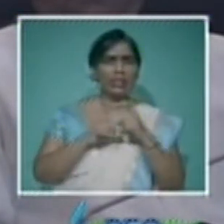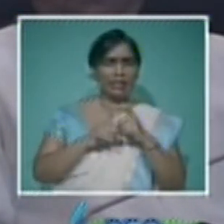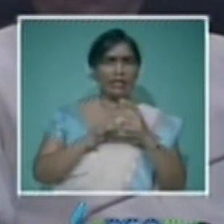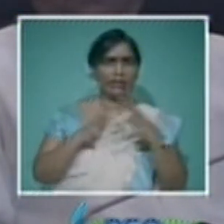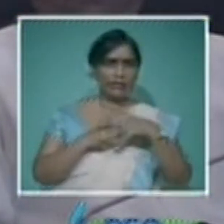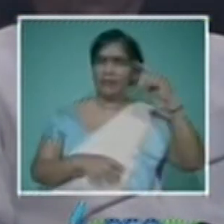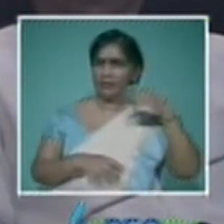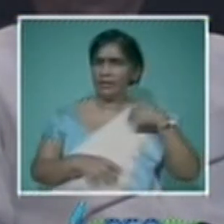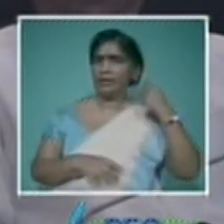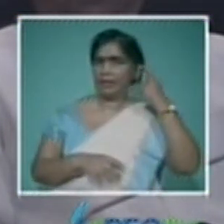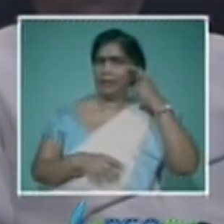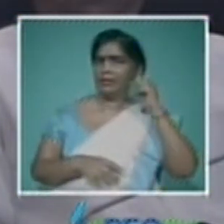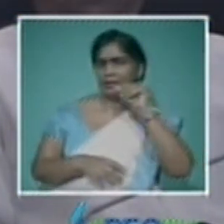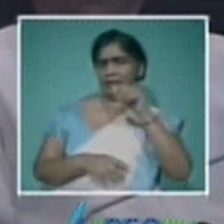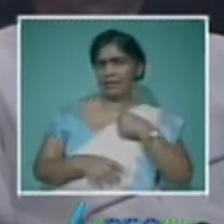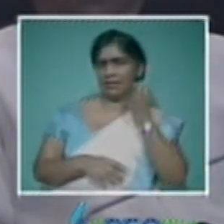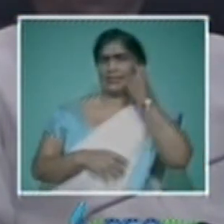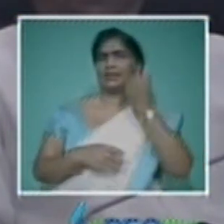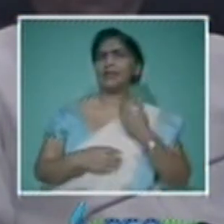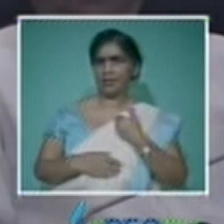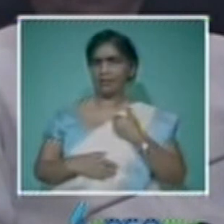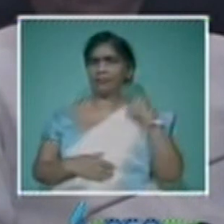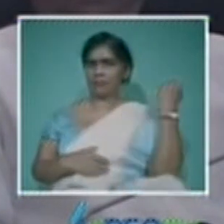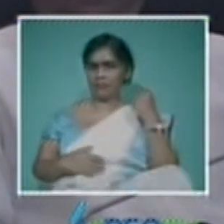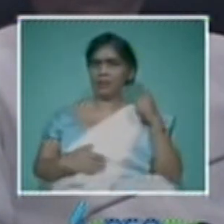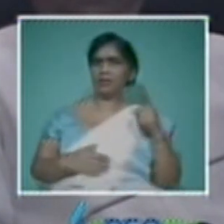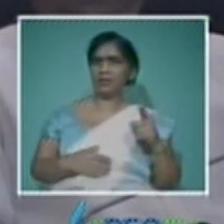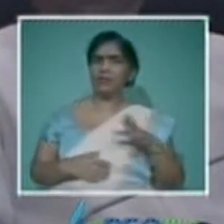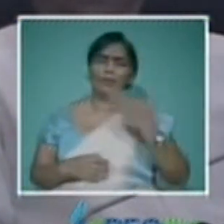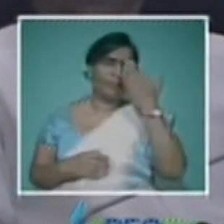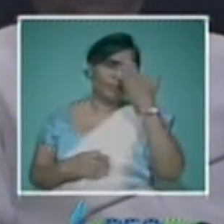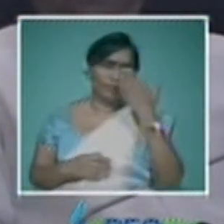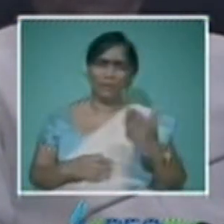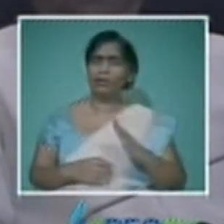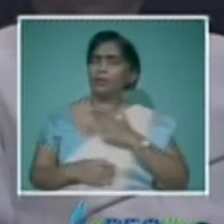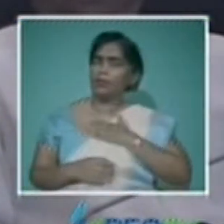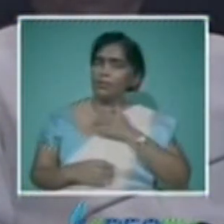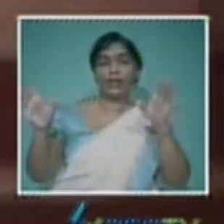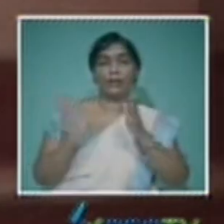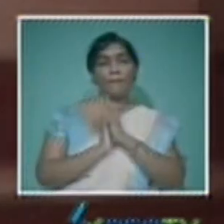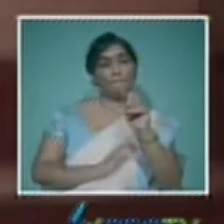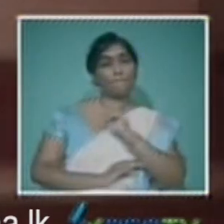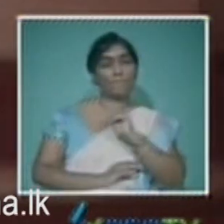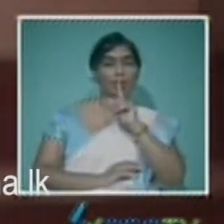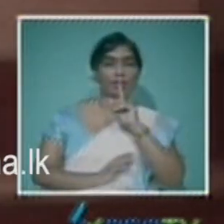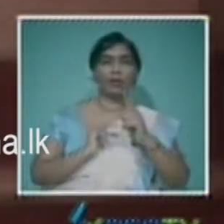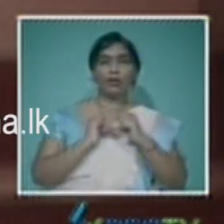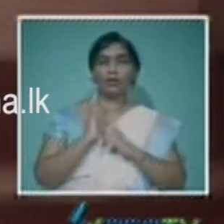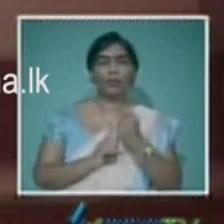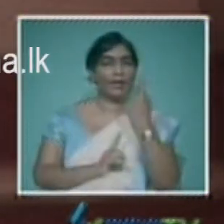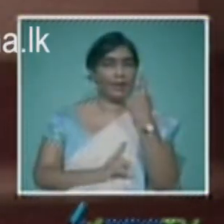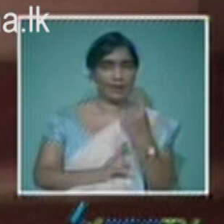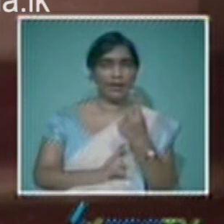එතනට ගේන්නද කියලා. මට සාධාරණ සැකයක් ඇති වුණා මේ කතාවේ හින්දා. දැන් කරුණා කරලා සත්භාවය තියාගන්න. එක්සත් ජාතික පක්ෂයේ ඉන්න